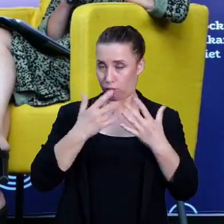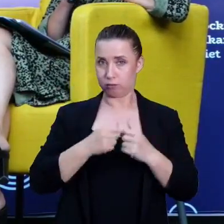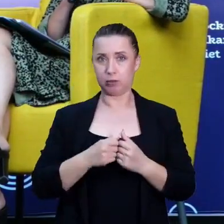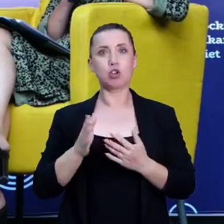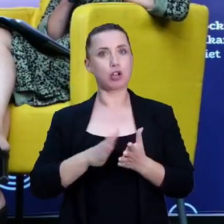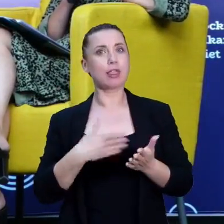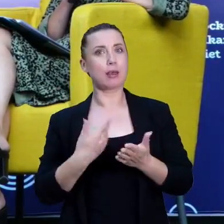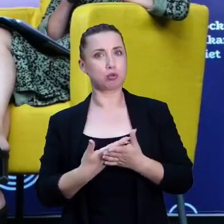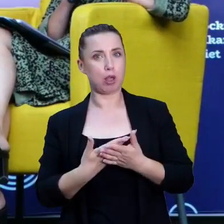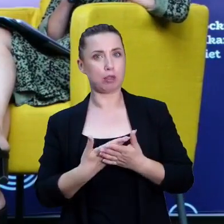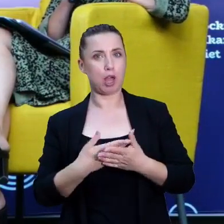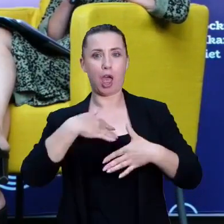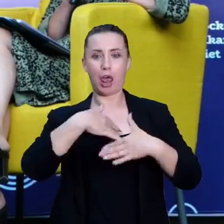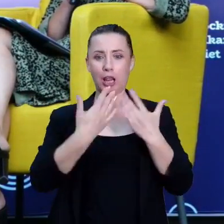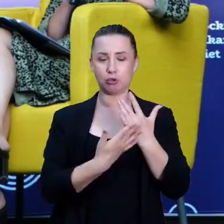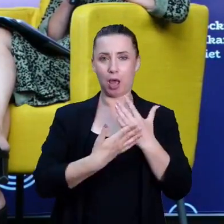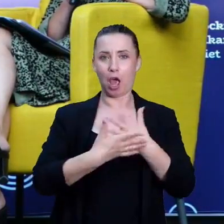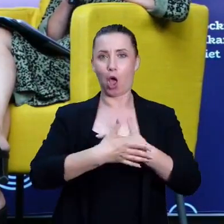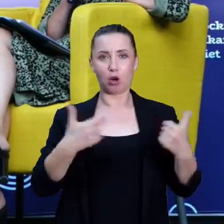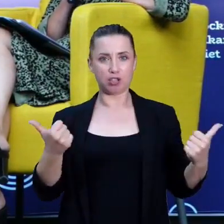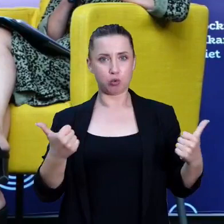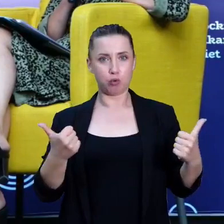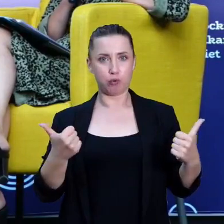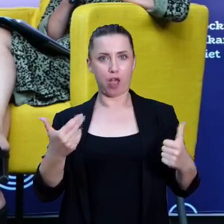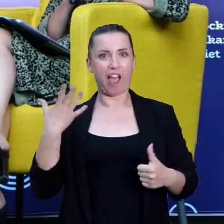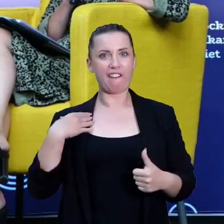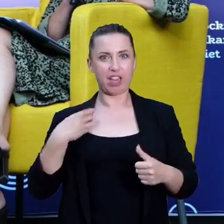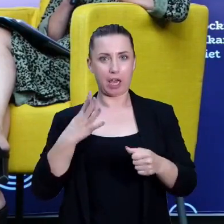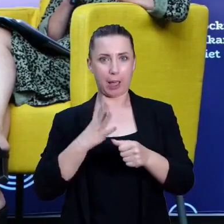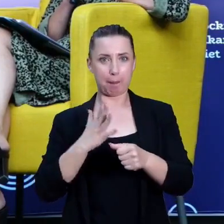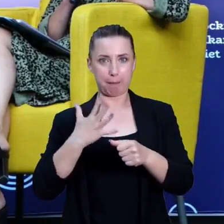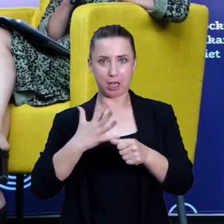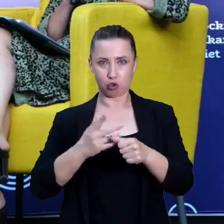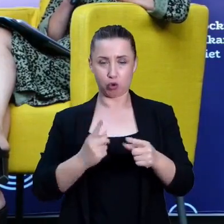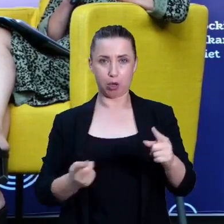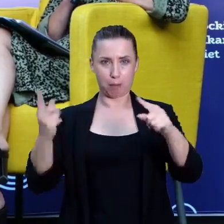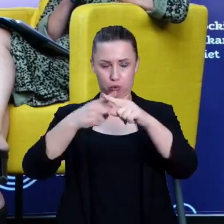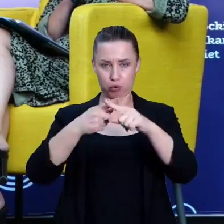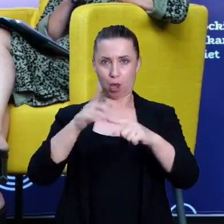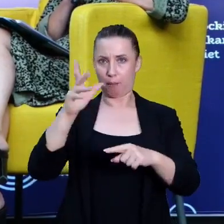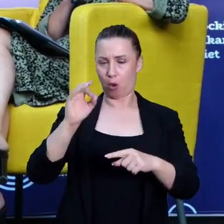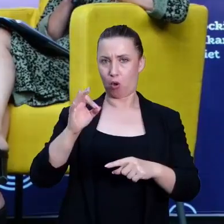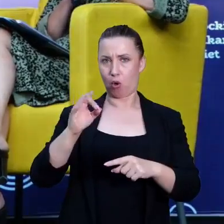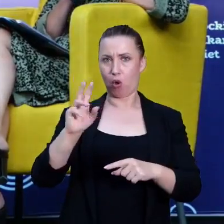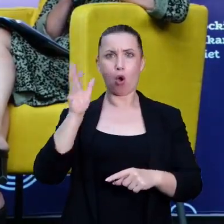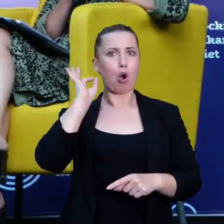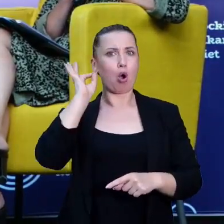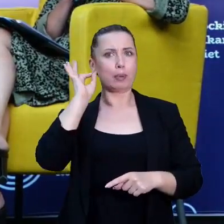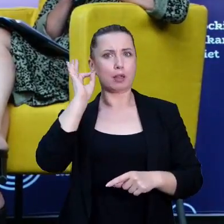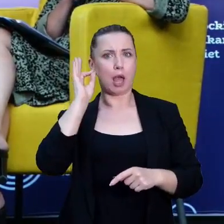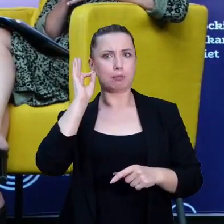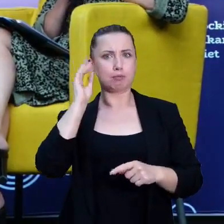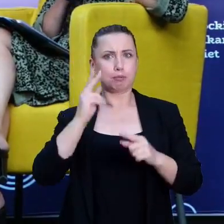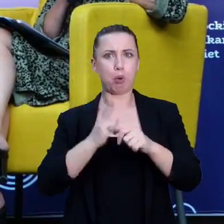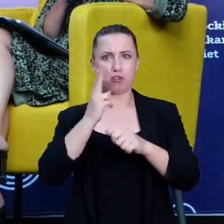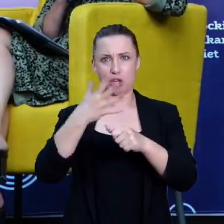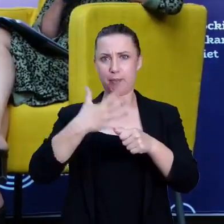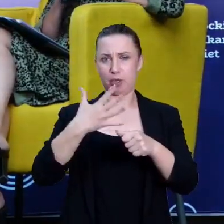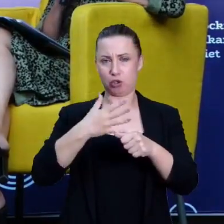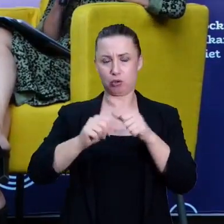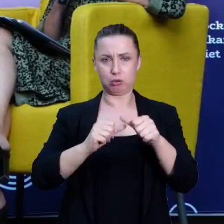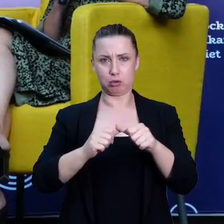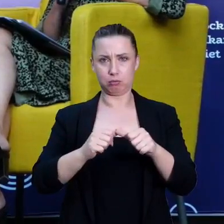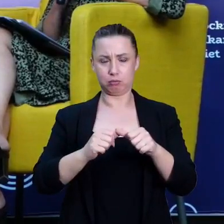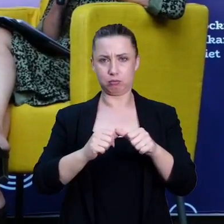liczba rozwodów w wieku 50+ bardzo rośnie, bo kobiety nagle stwierdzają, że halo, przepraszam, tyle lat byłam